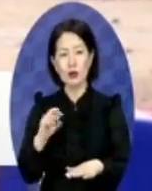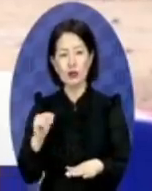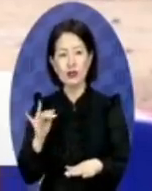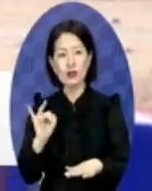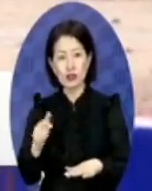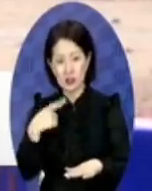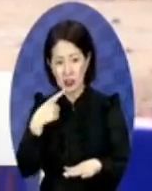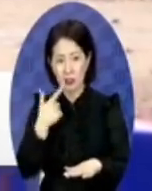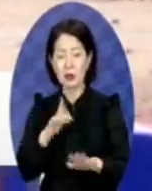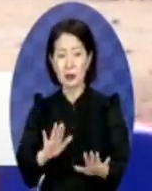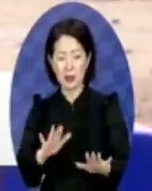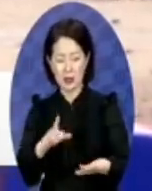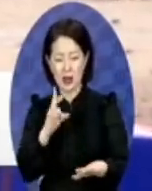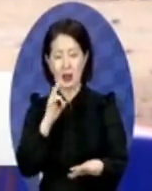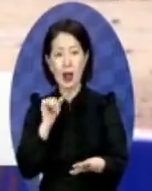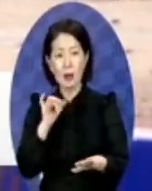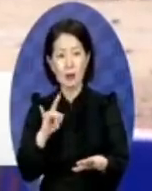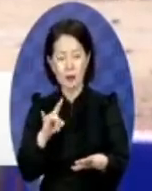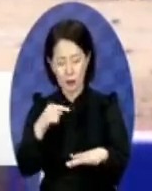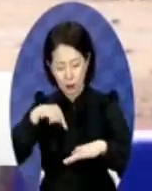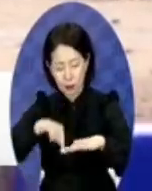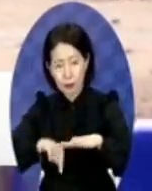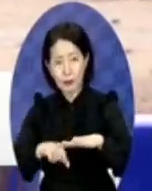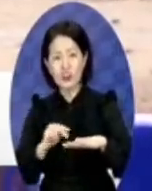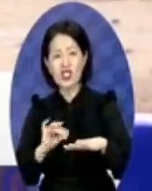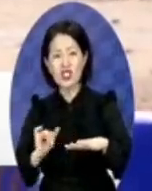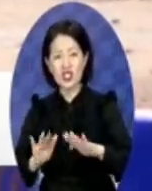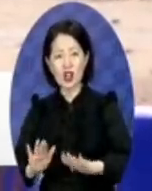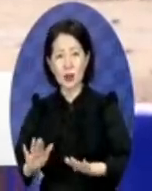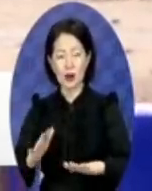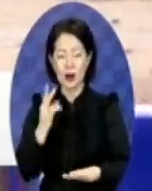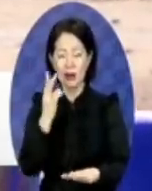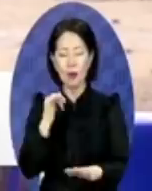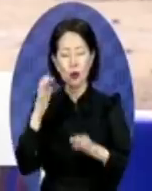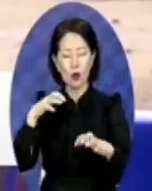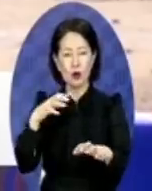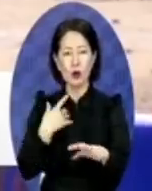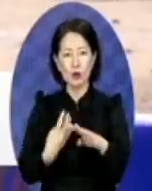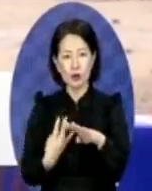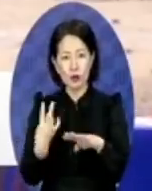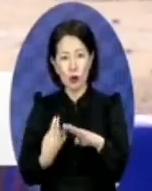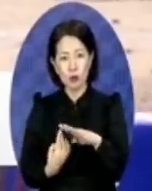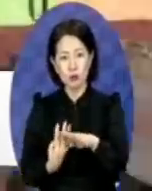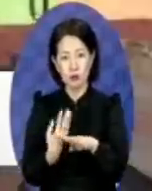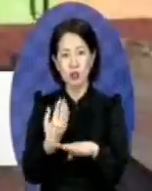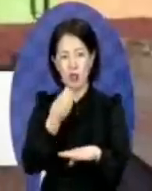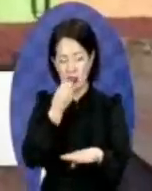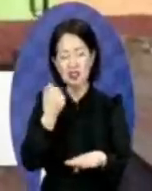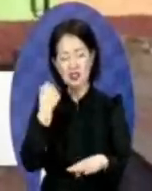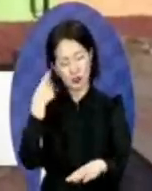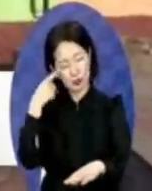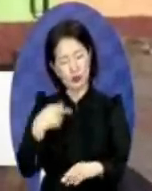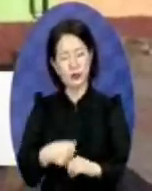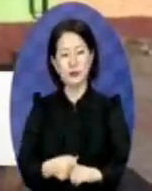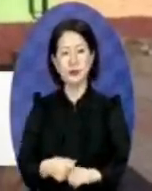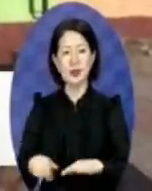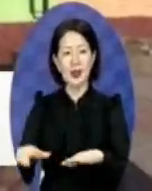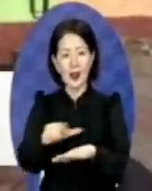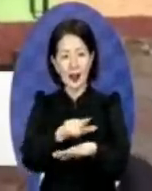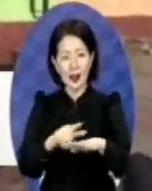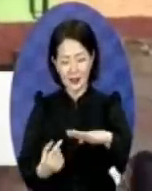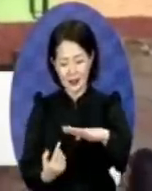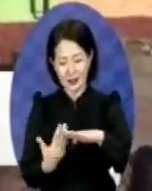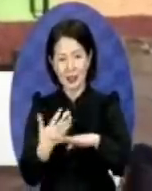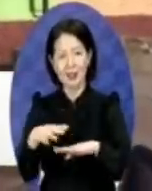нутгийн. Намар оройн борооны чиг байгаа. Тэгэхээр дажгүй ямар ч ус ногоо нэг удаа идчих байх. Альч газар. Манай газар тариалангийн бүс нутгийн жоохон цас